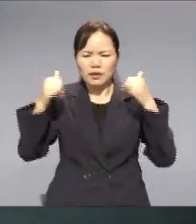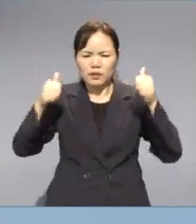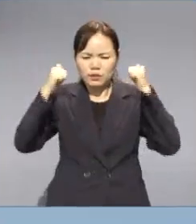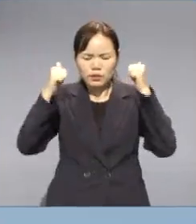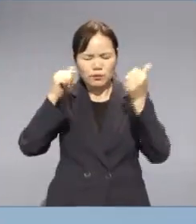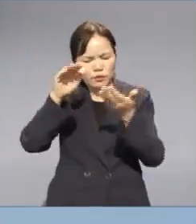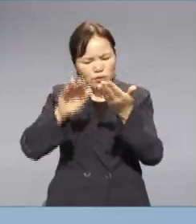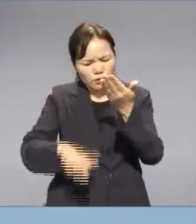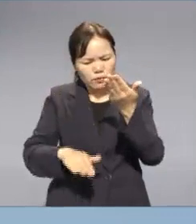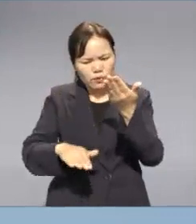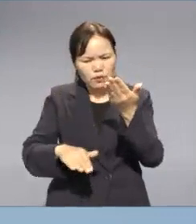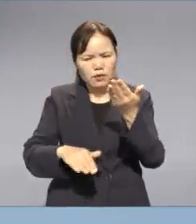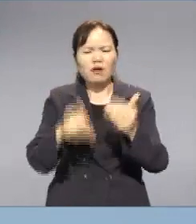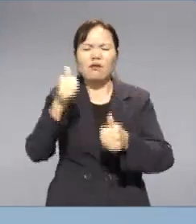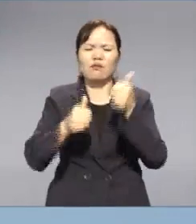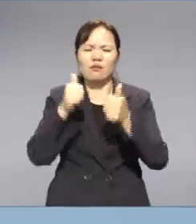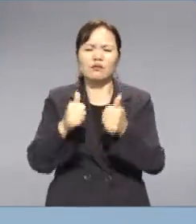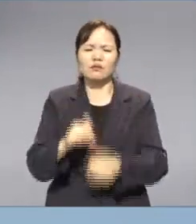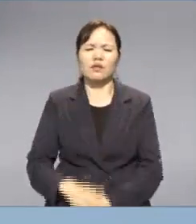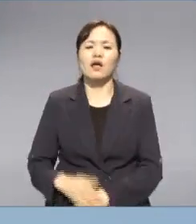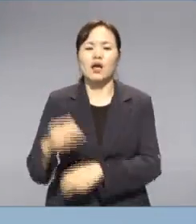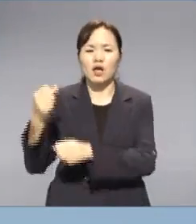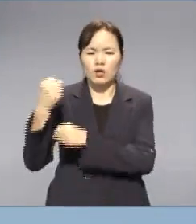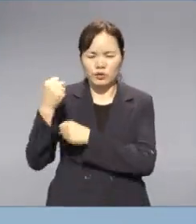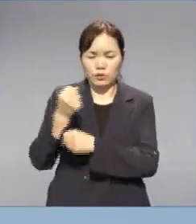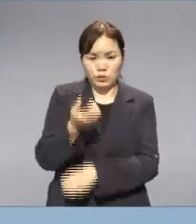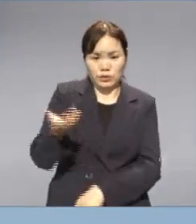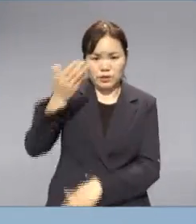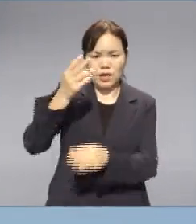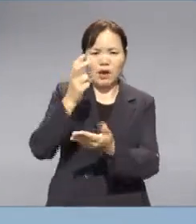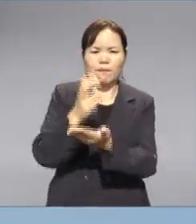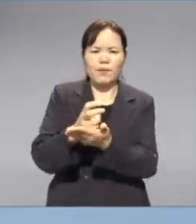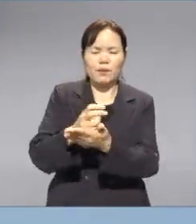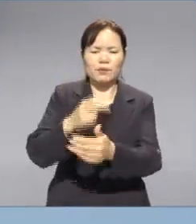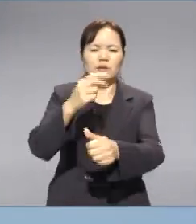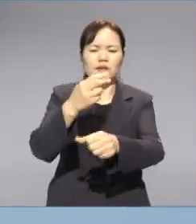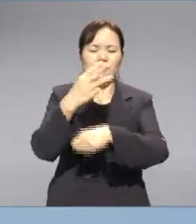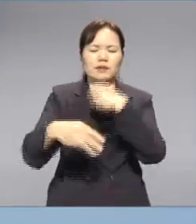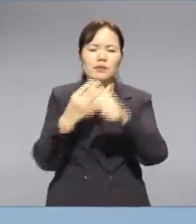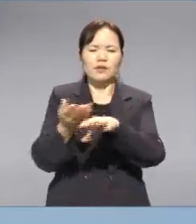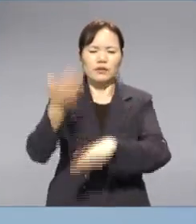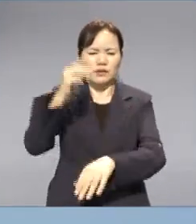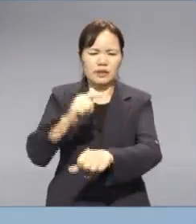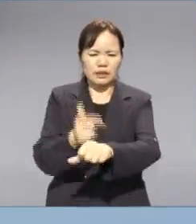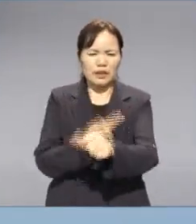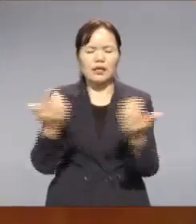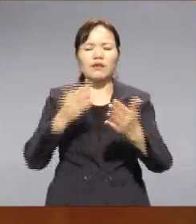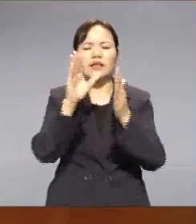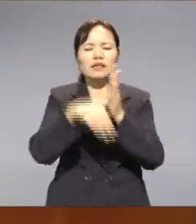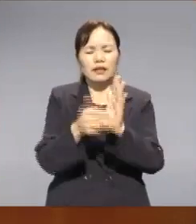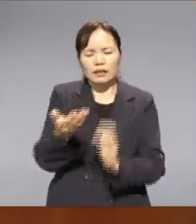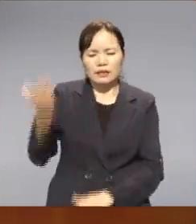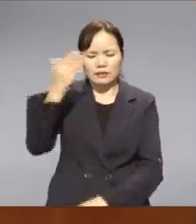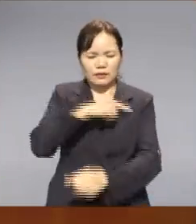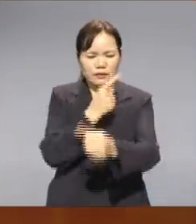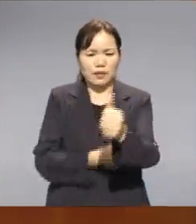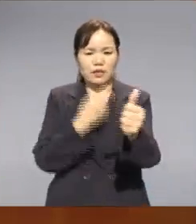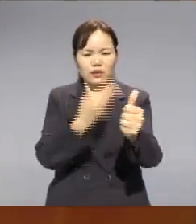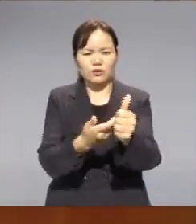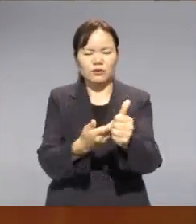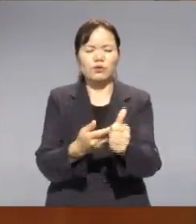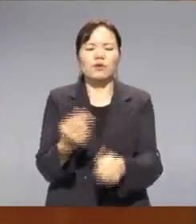합니다. 군 인사법은 최소 3년 이상 대령으로 복무해야 승진 자격을 부여합니다.